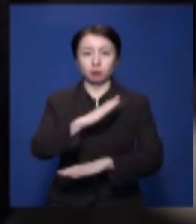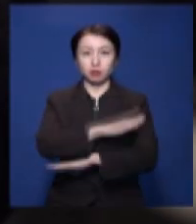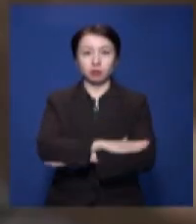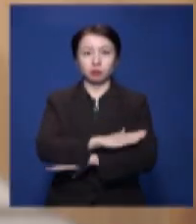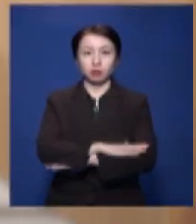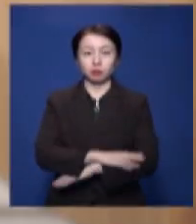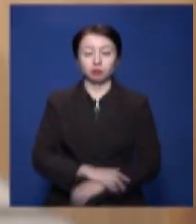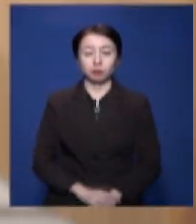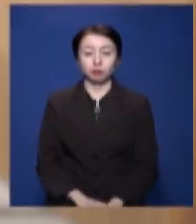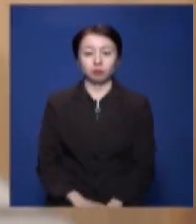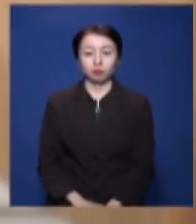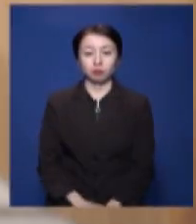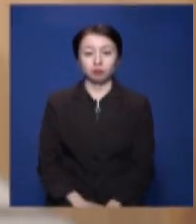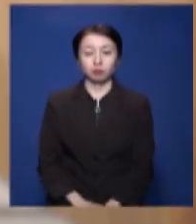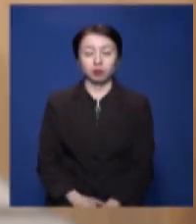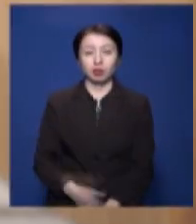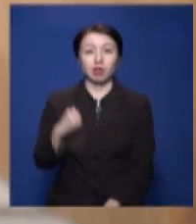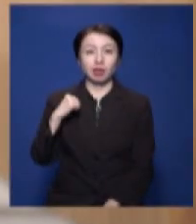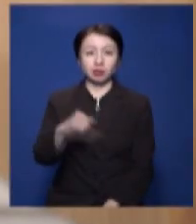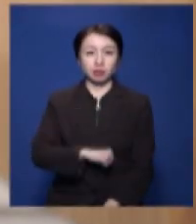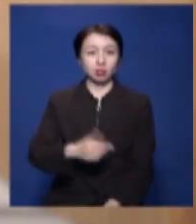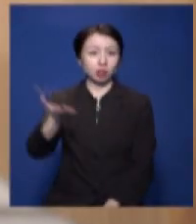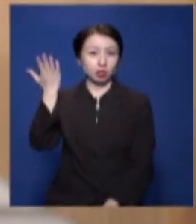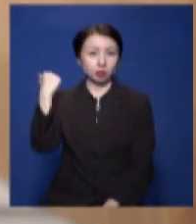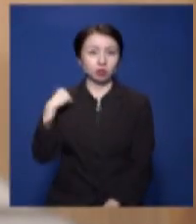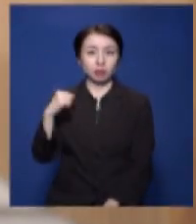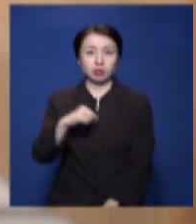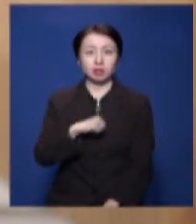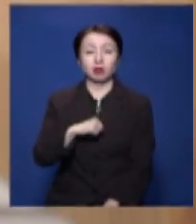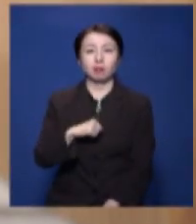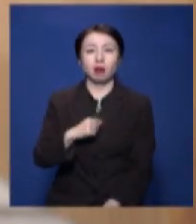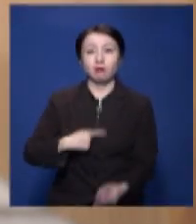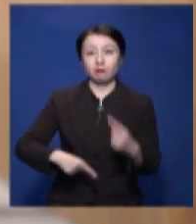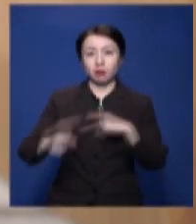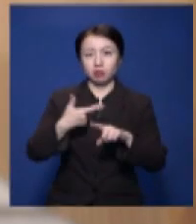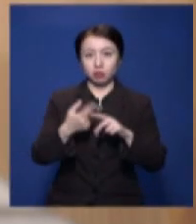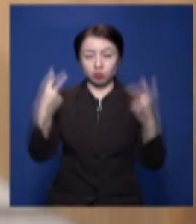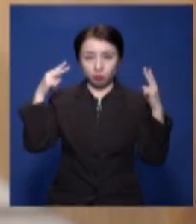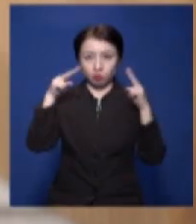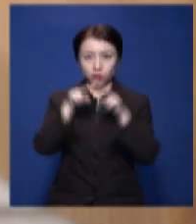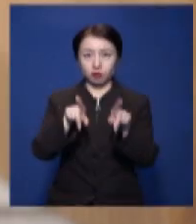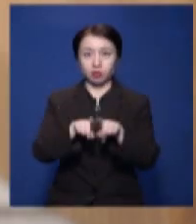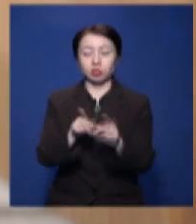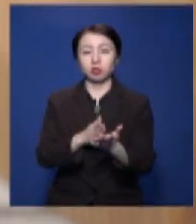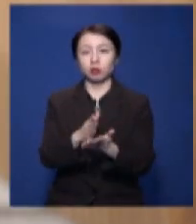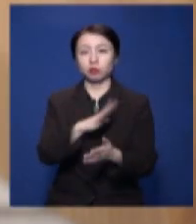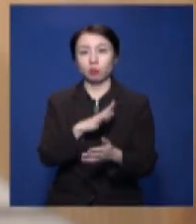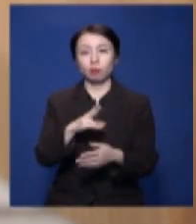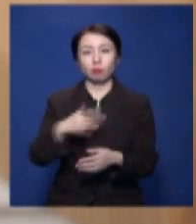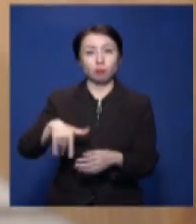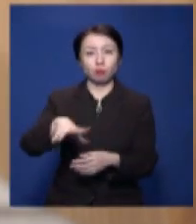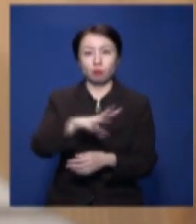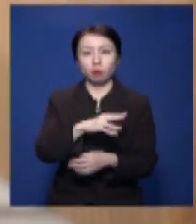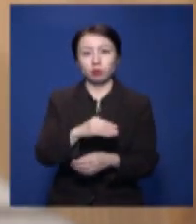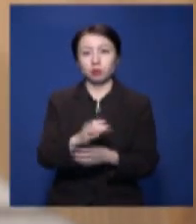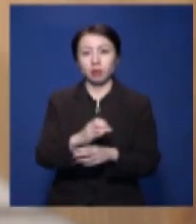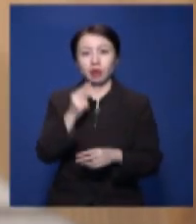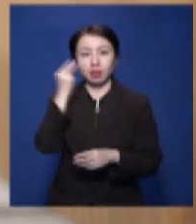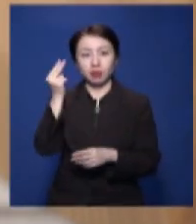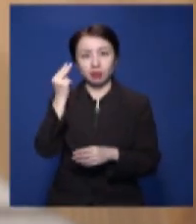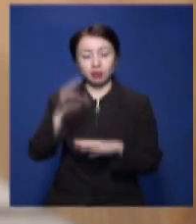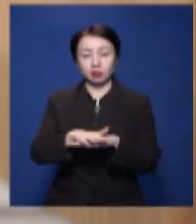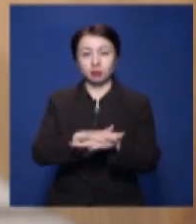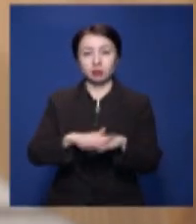дисциплинам. Я буквально вот неделю назад сам вернулся из данного университета. Я проходил также стажировку полностью за счет китайской